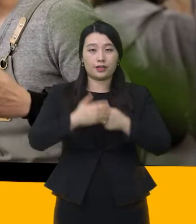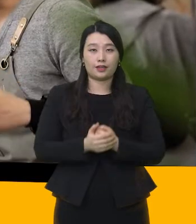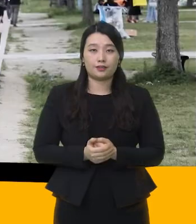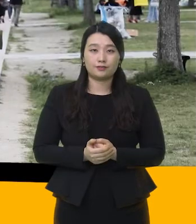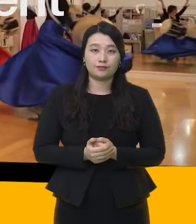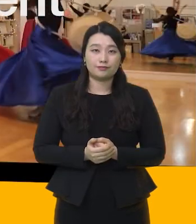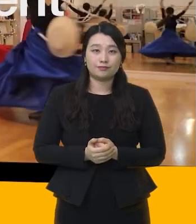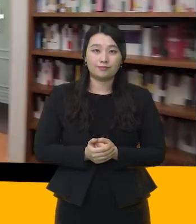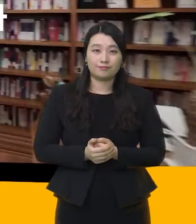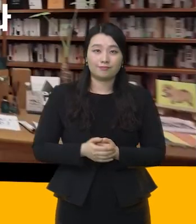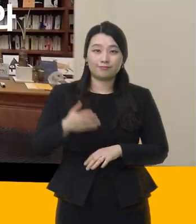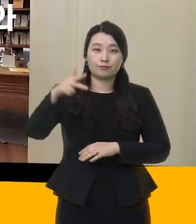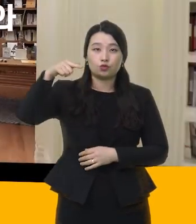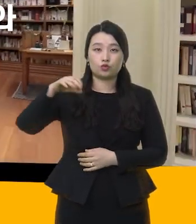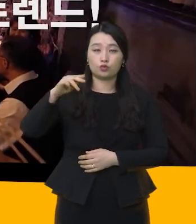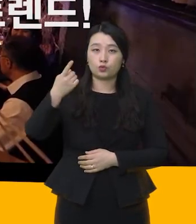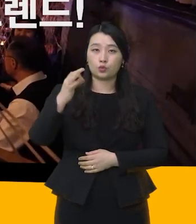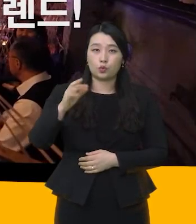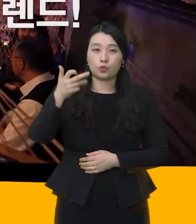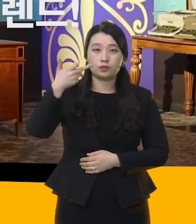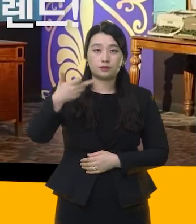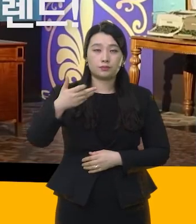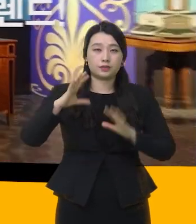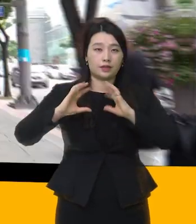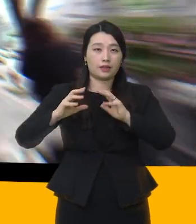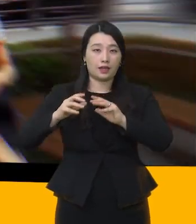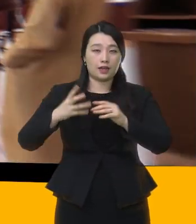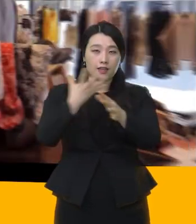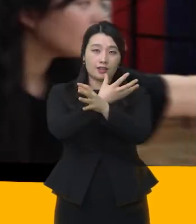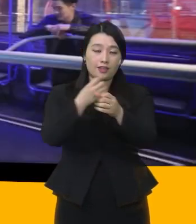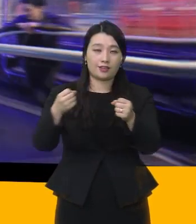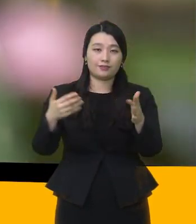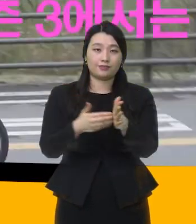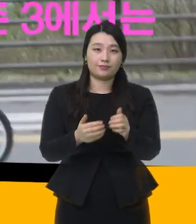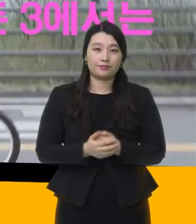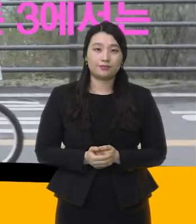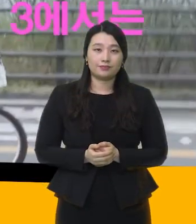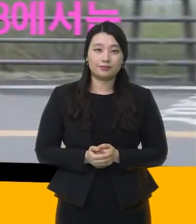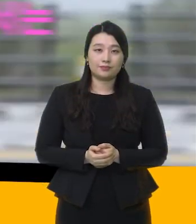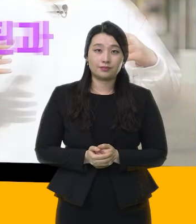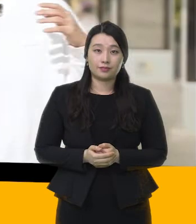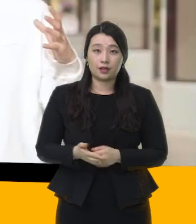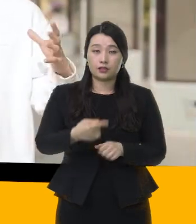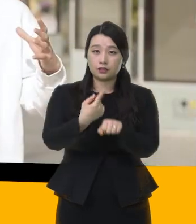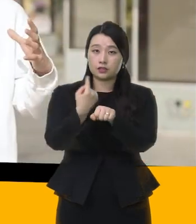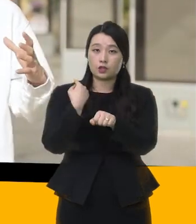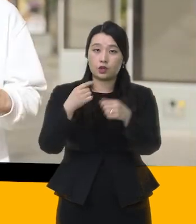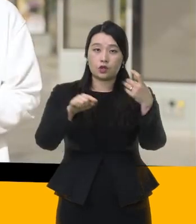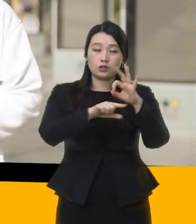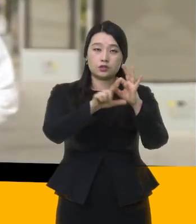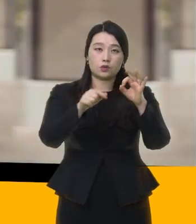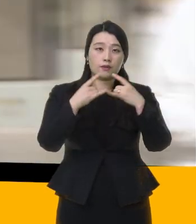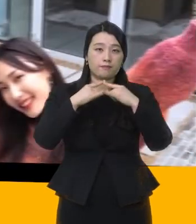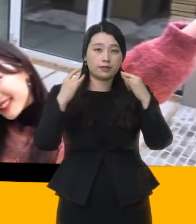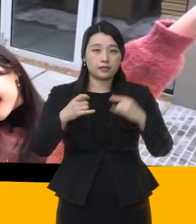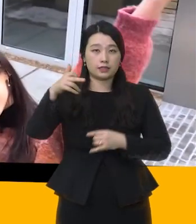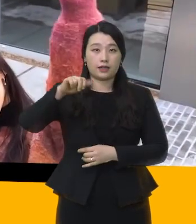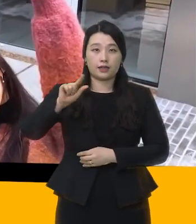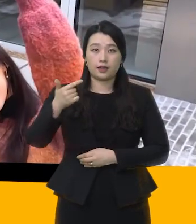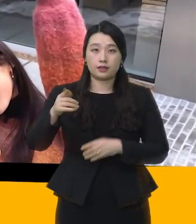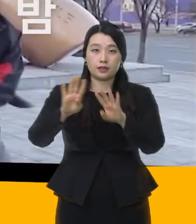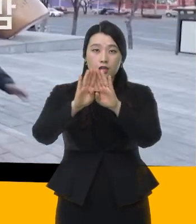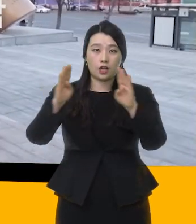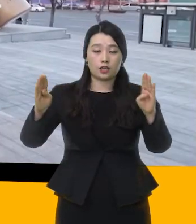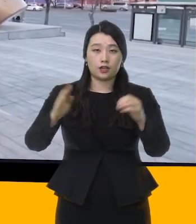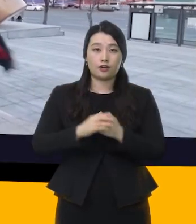픽스를 중동 17개국 의 배급하는 계약을 체결했습니다 군은 지난해 10월 프랑스 칸에서 열린 세계 최대 영상 마켓